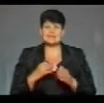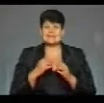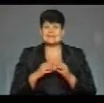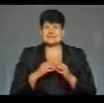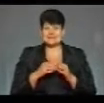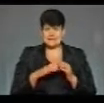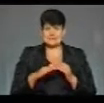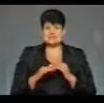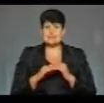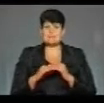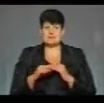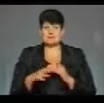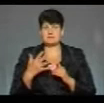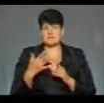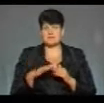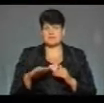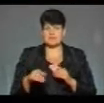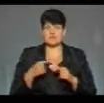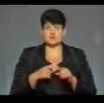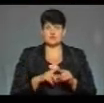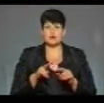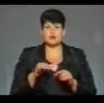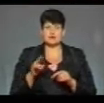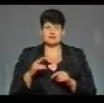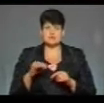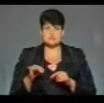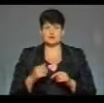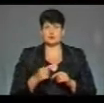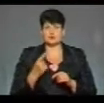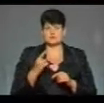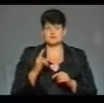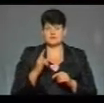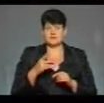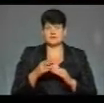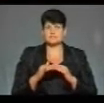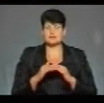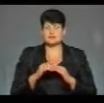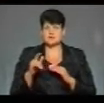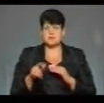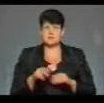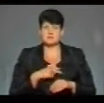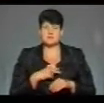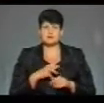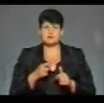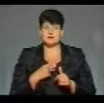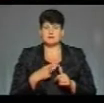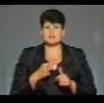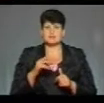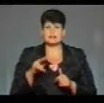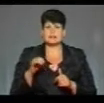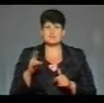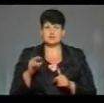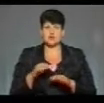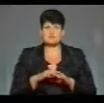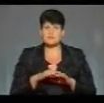стипендіатів – п'ятеро учнів Тернопільського технічного ліцею. Назар Колісник – один з них. Він став стипендіатом премії імені Володимира Левицького з